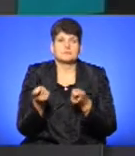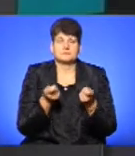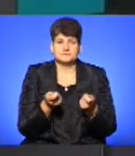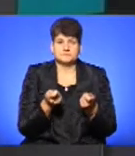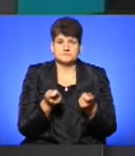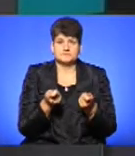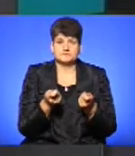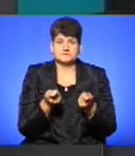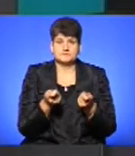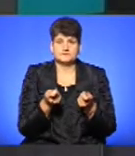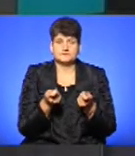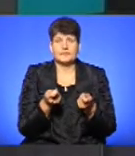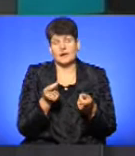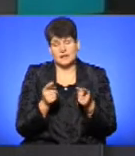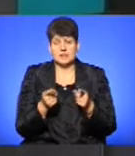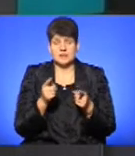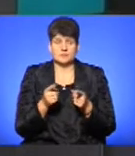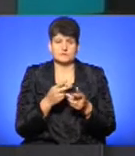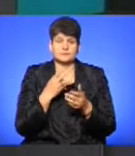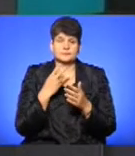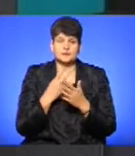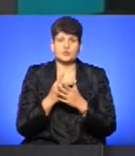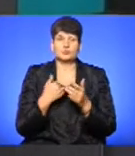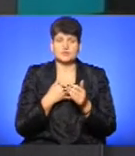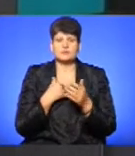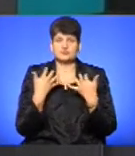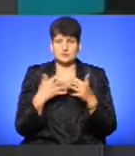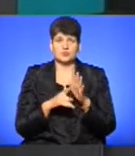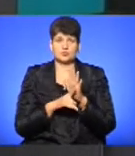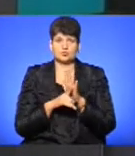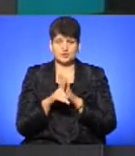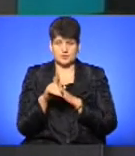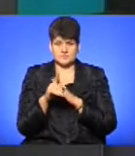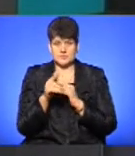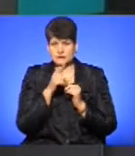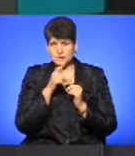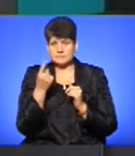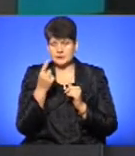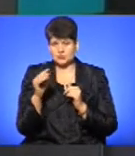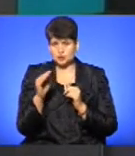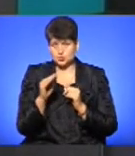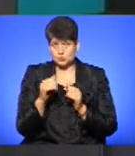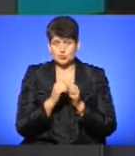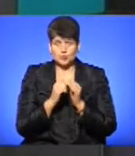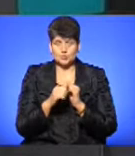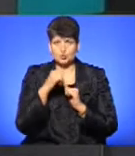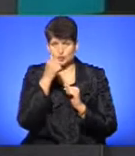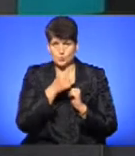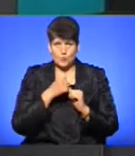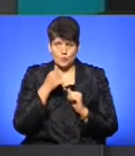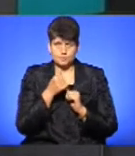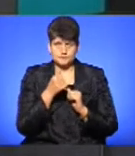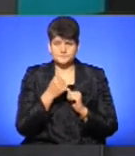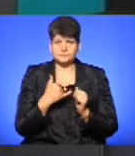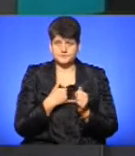Ну, ви дійсно підмітили, що в нас вже розпочався епідемічний сезон. З 1 жовтня кожного року в